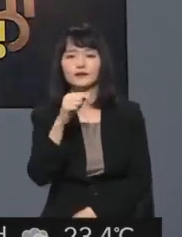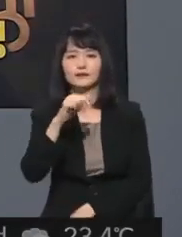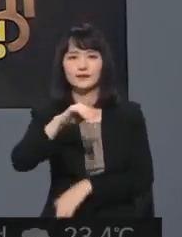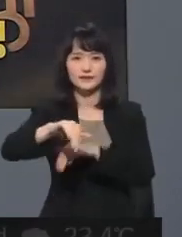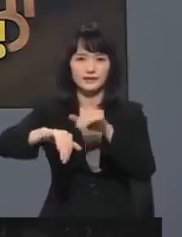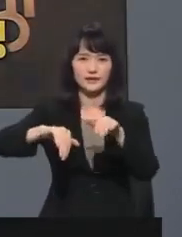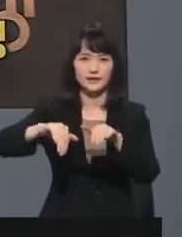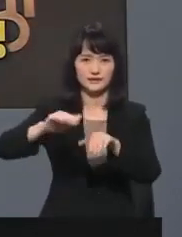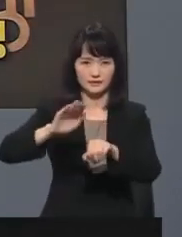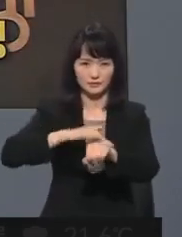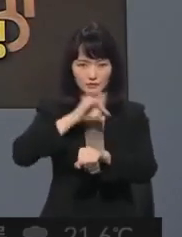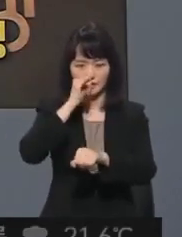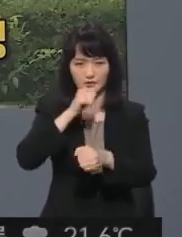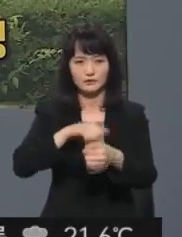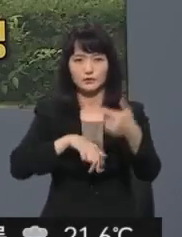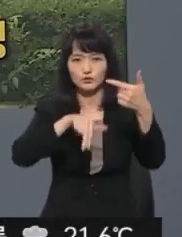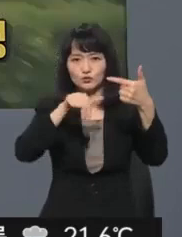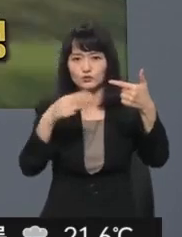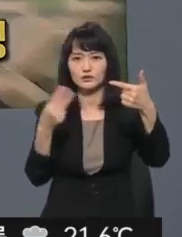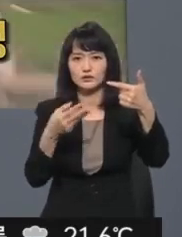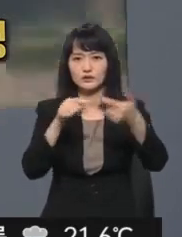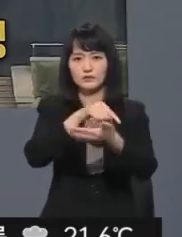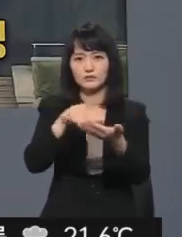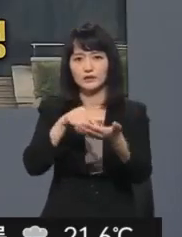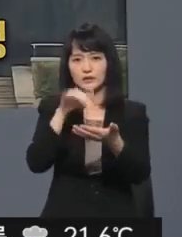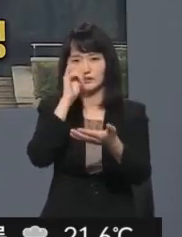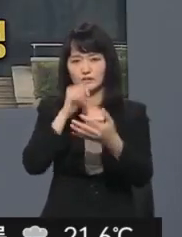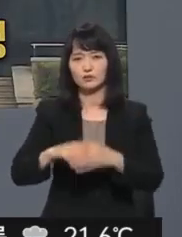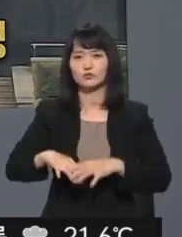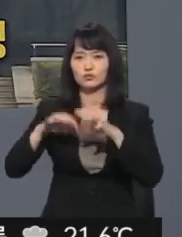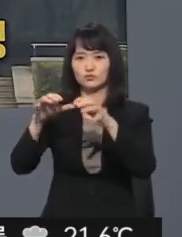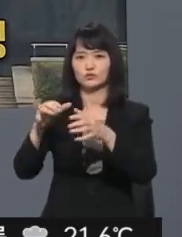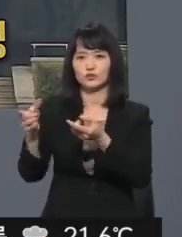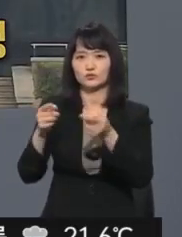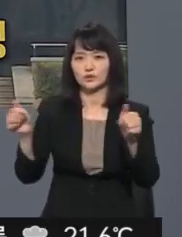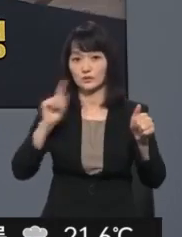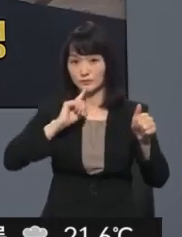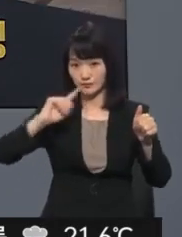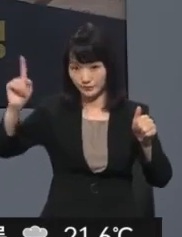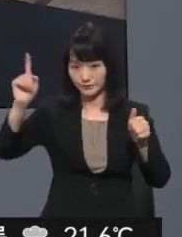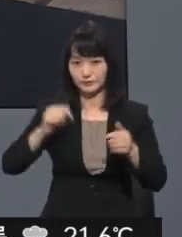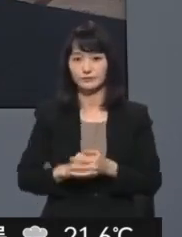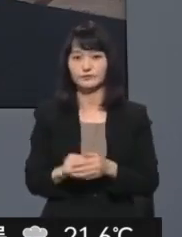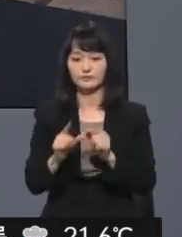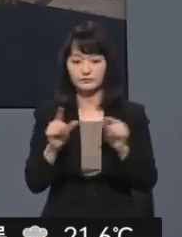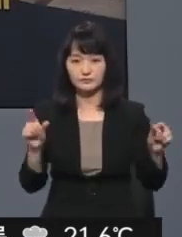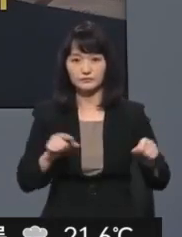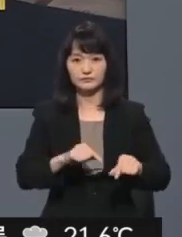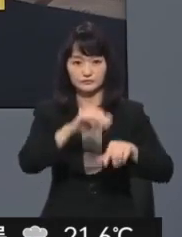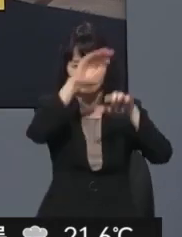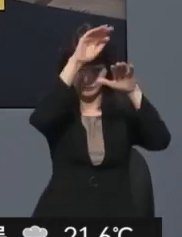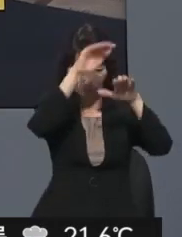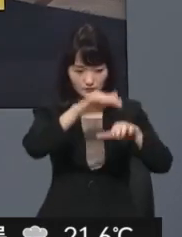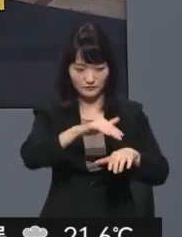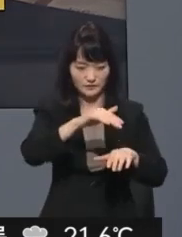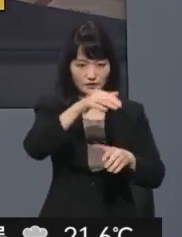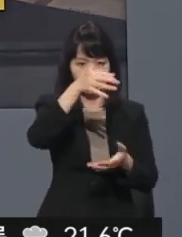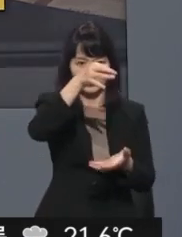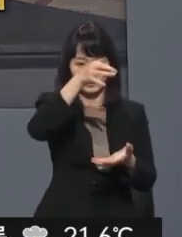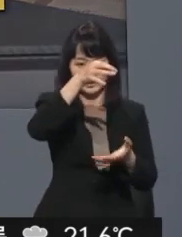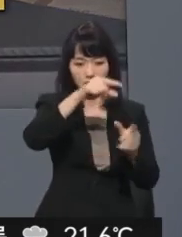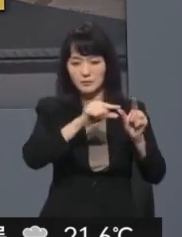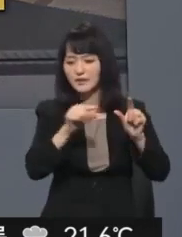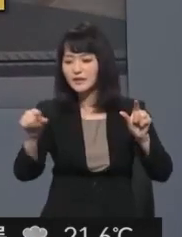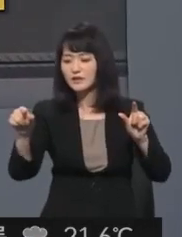6조 3천억 원대의 손해를 봤다며 국제 중재를 제기했는데요. 일각에선 전체 청구액에 비해서 배상액은 적다며